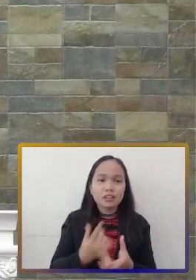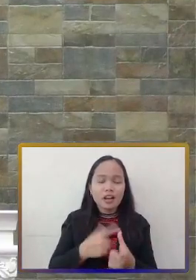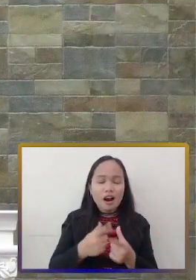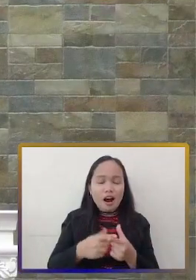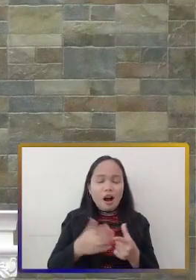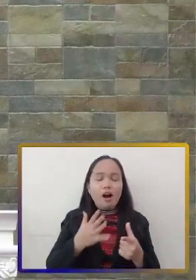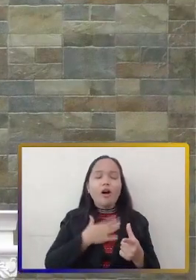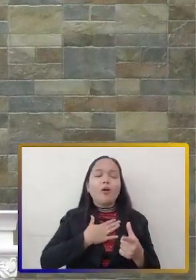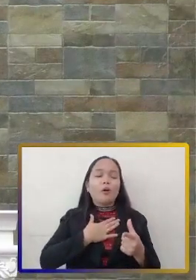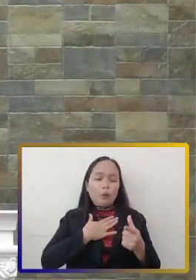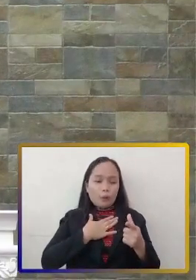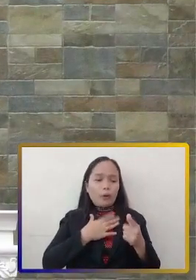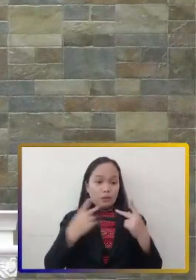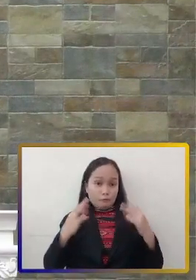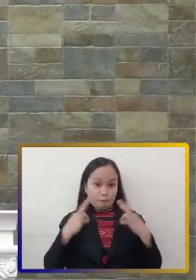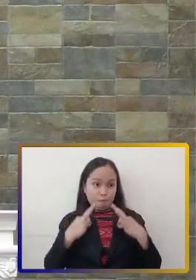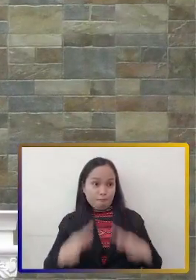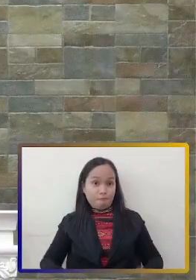flesh.